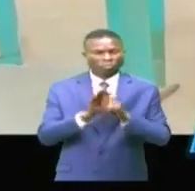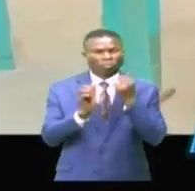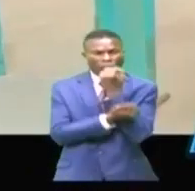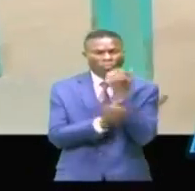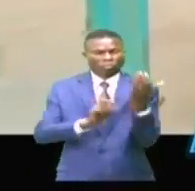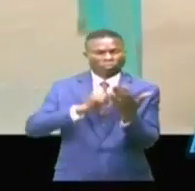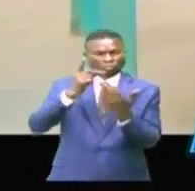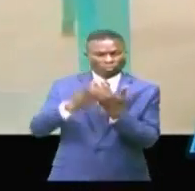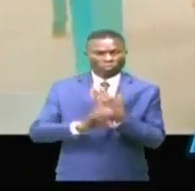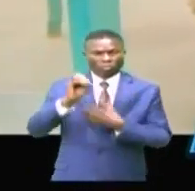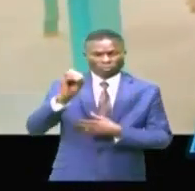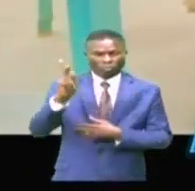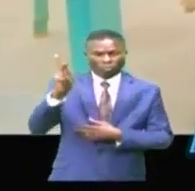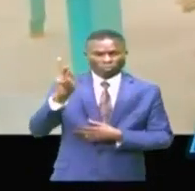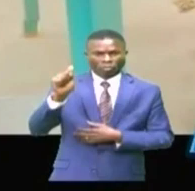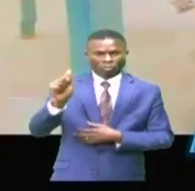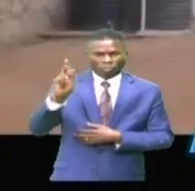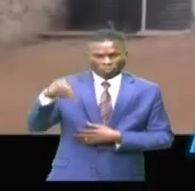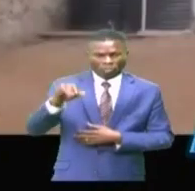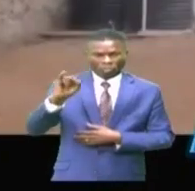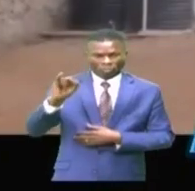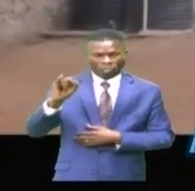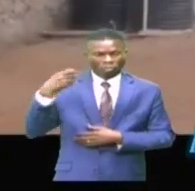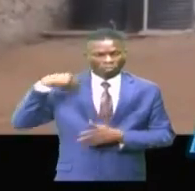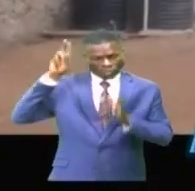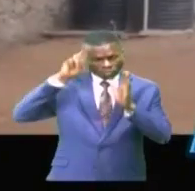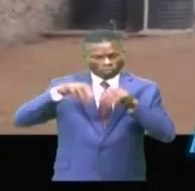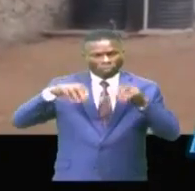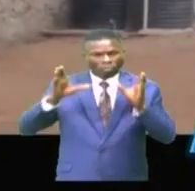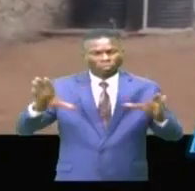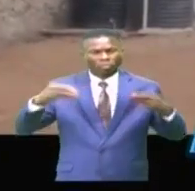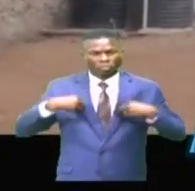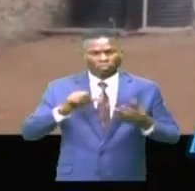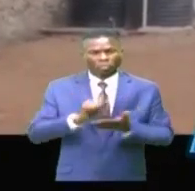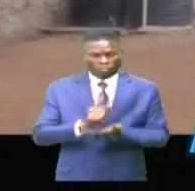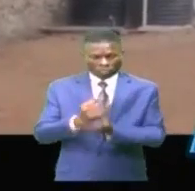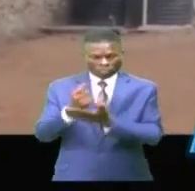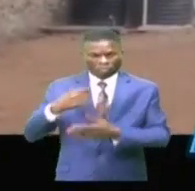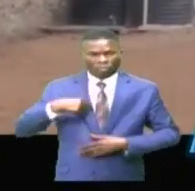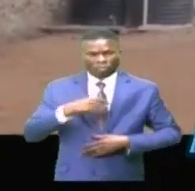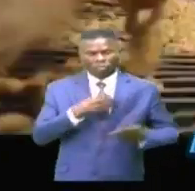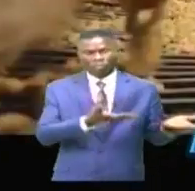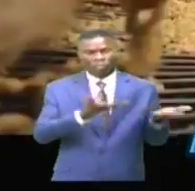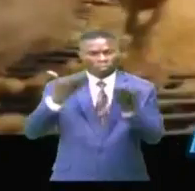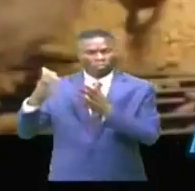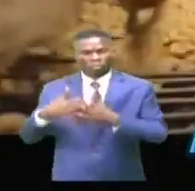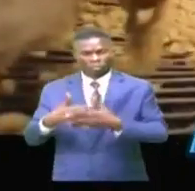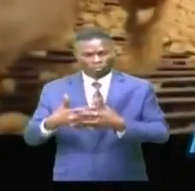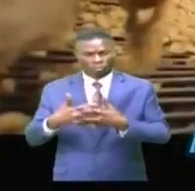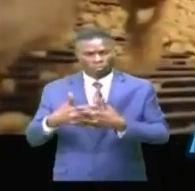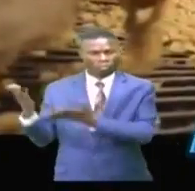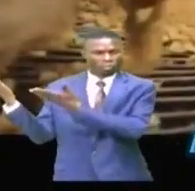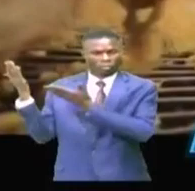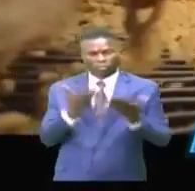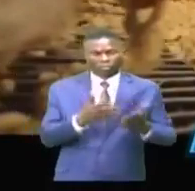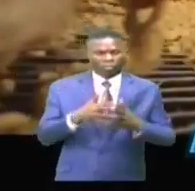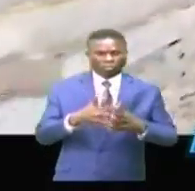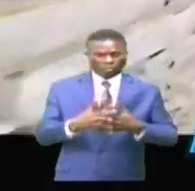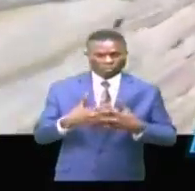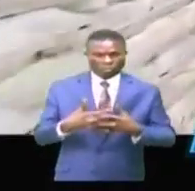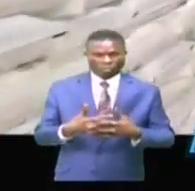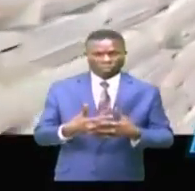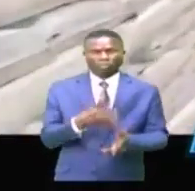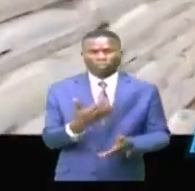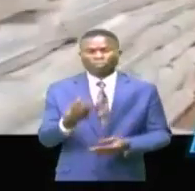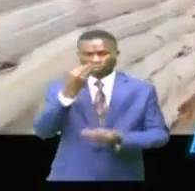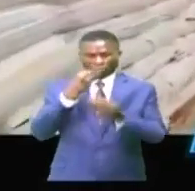au CAPI est exonéré par les gouvernement congolais ce qui nous permet d'importer des machines lutter contre l'importation des produits